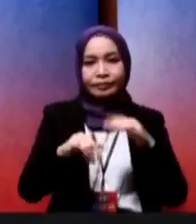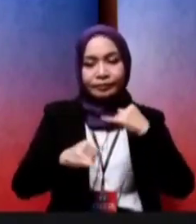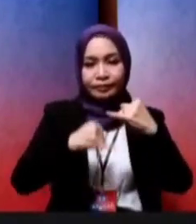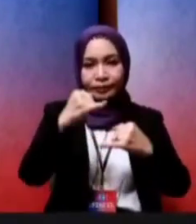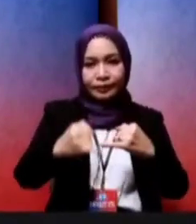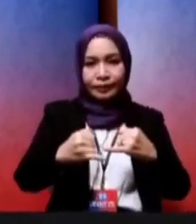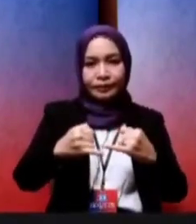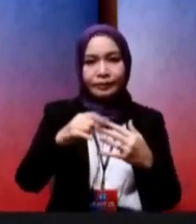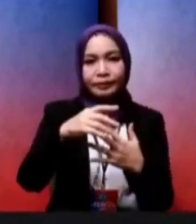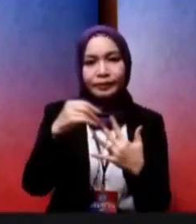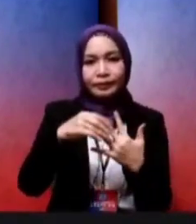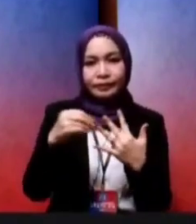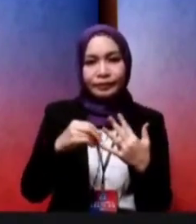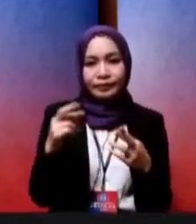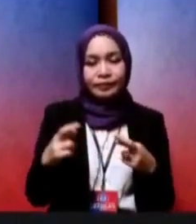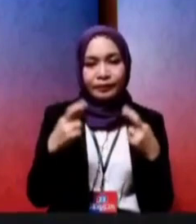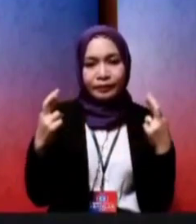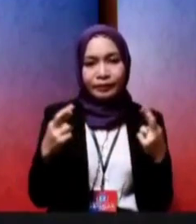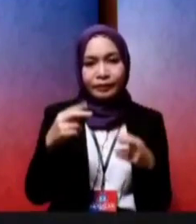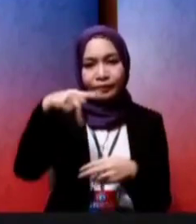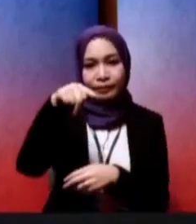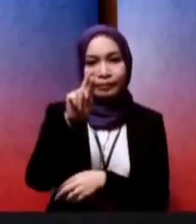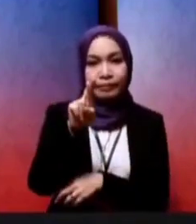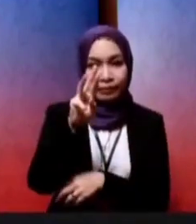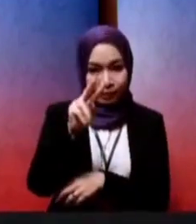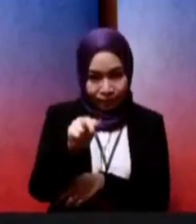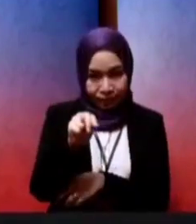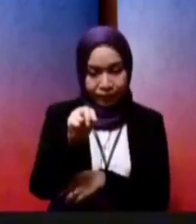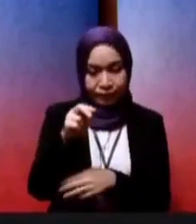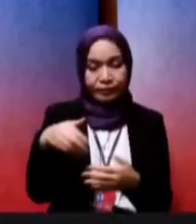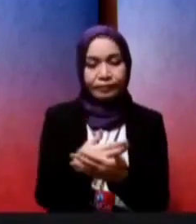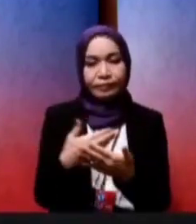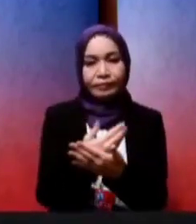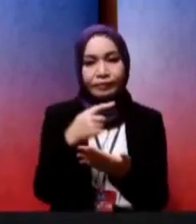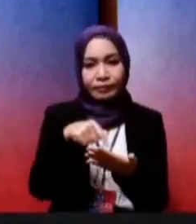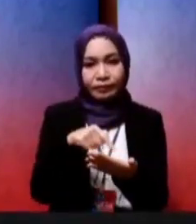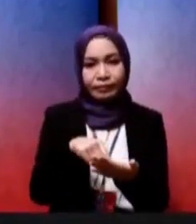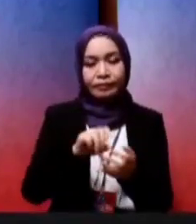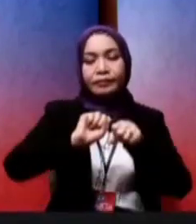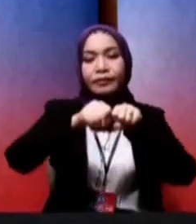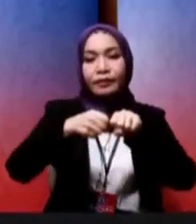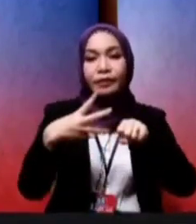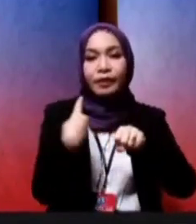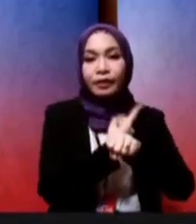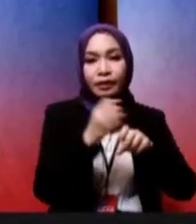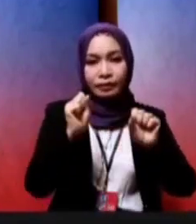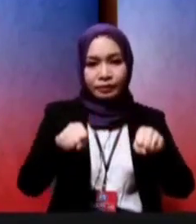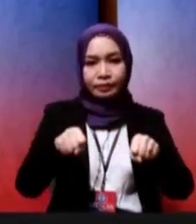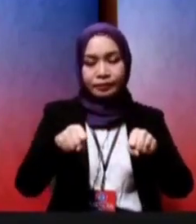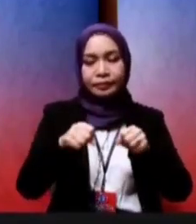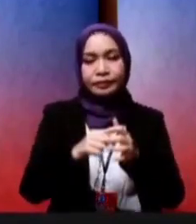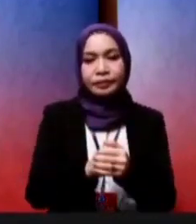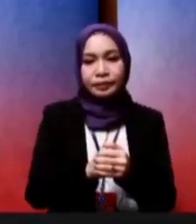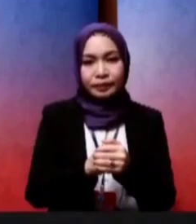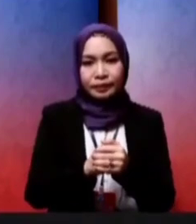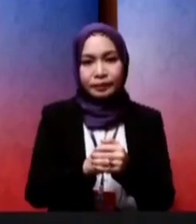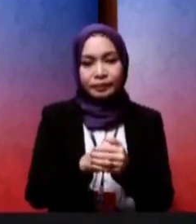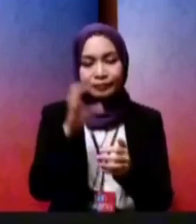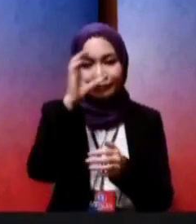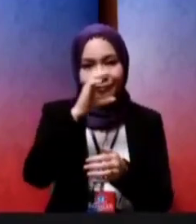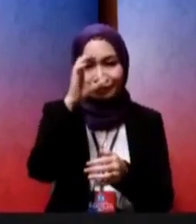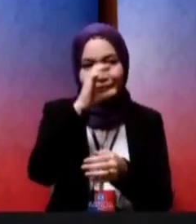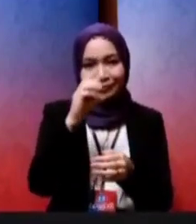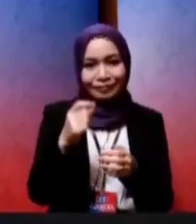ini supaya kita boleh membina lagi kekuatan bagi pilihan Raya mendatang dan insya-allah kita ingat masa silam